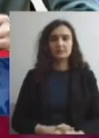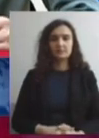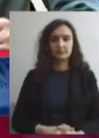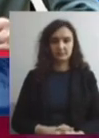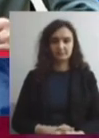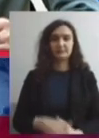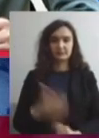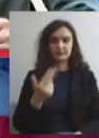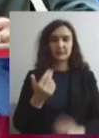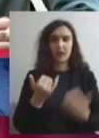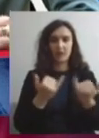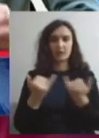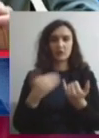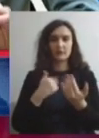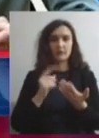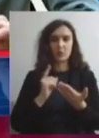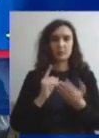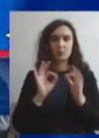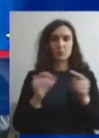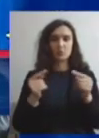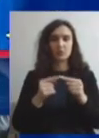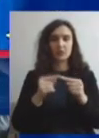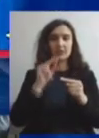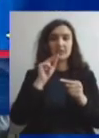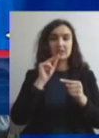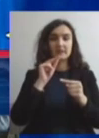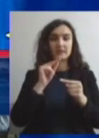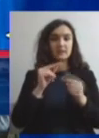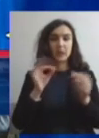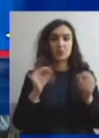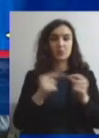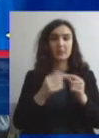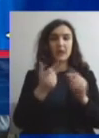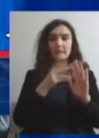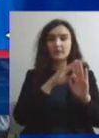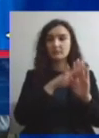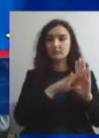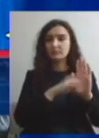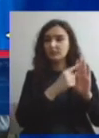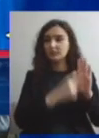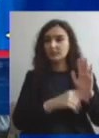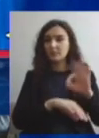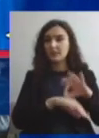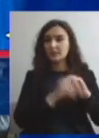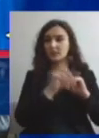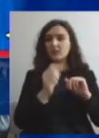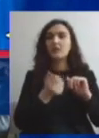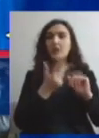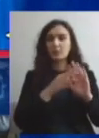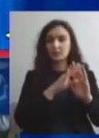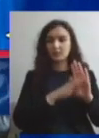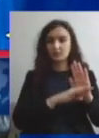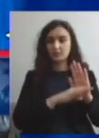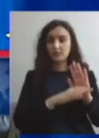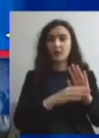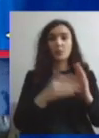დიახ, ამ ეტაპისთვის ჩვენ ველოდებით ზუსტად რიცხვის დაზუსტებას, თუ რამდენი არის ესეთი ტიპის პაციენტი, იქედან